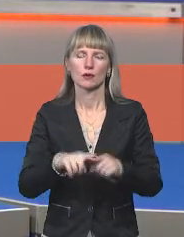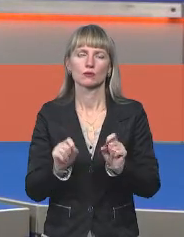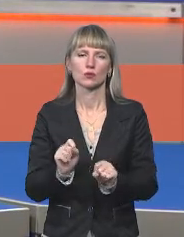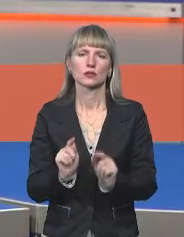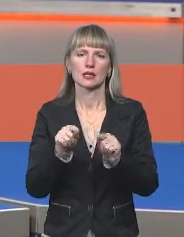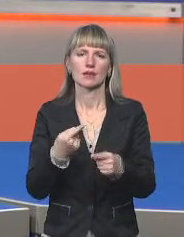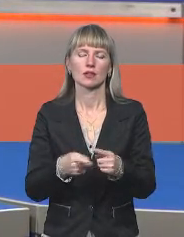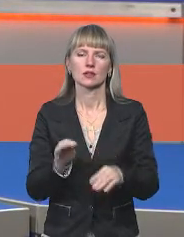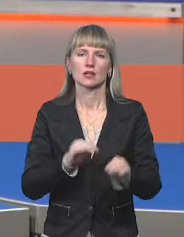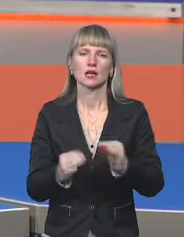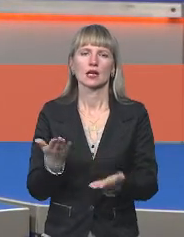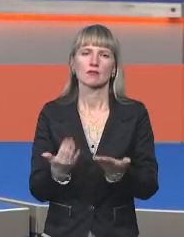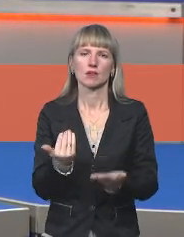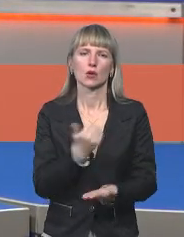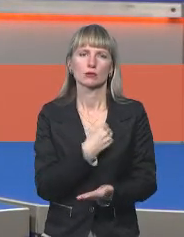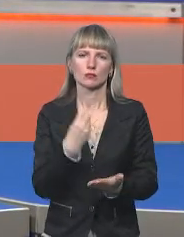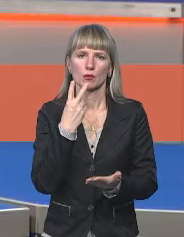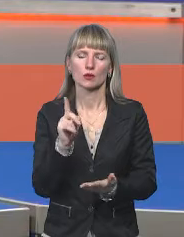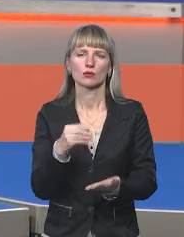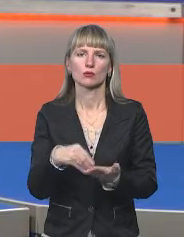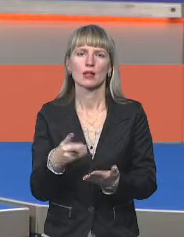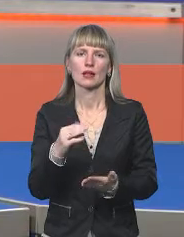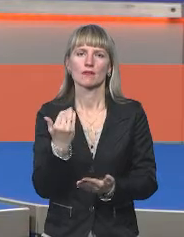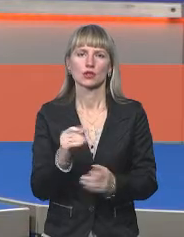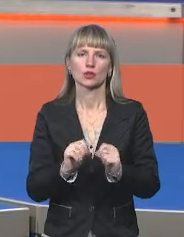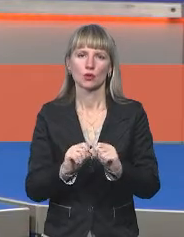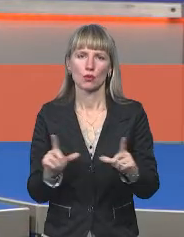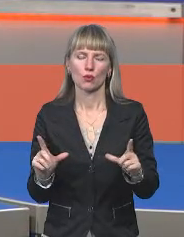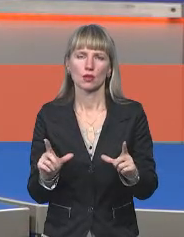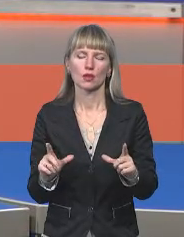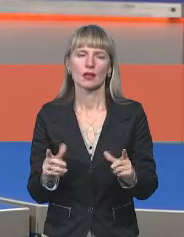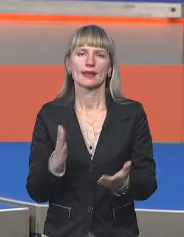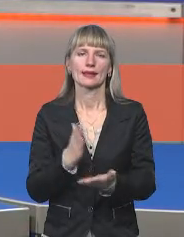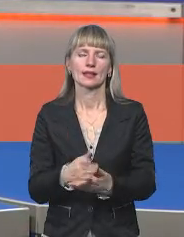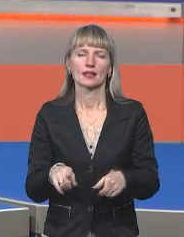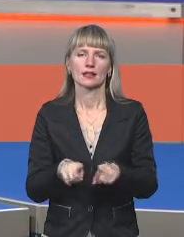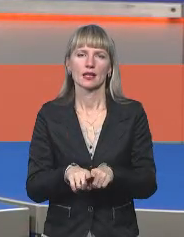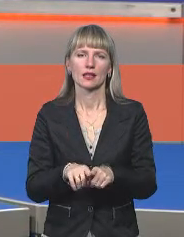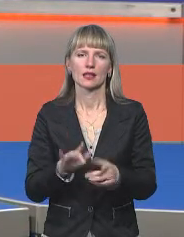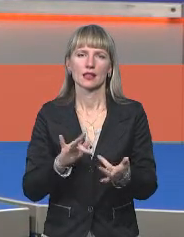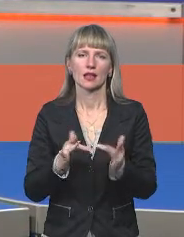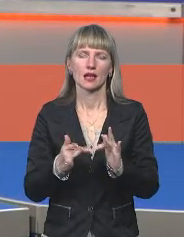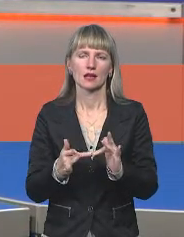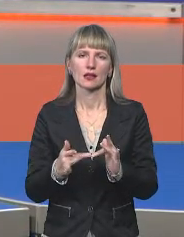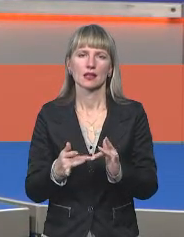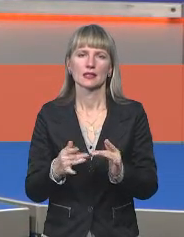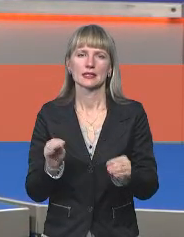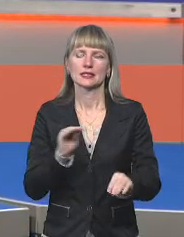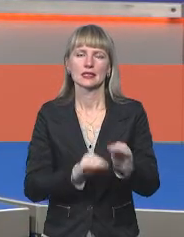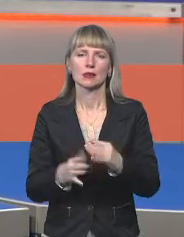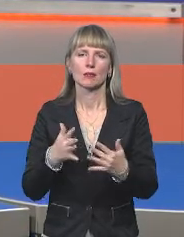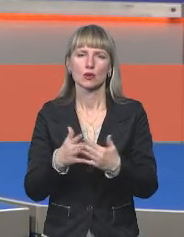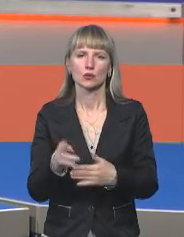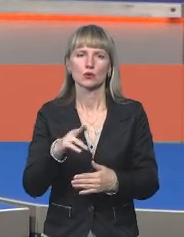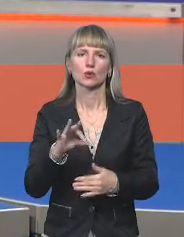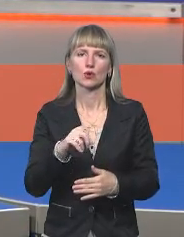цю систему, якщо ви хочете побачити, що закуповується для вашої школи. Є такі онлайн-інструменти, як система Прозоро, Дозоро